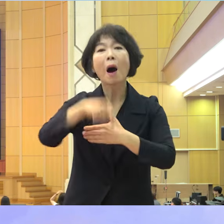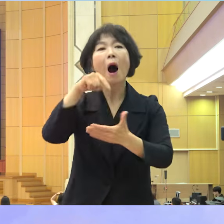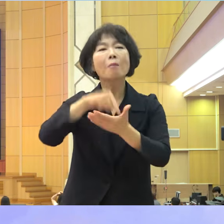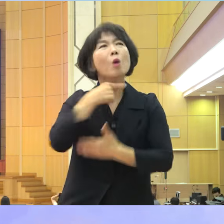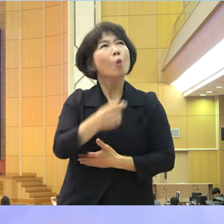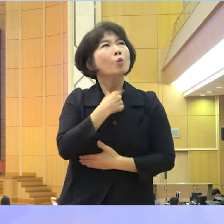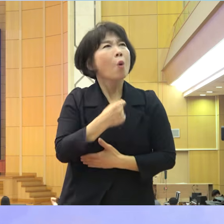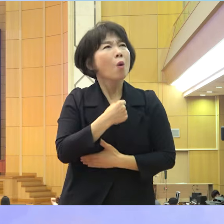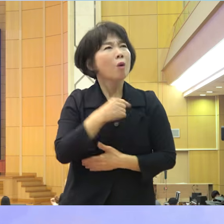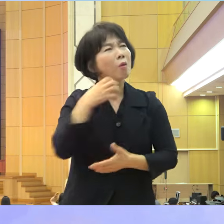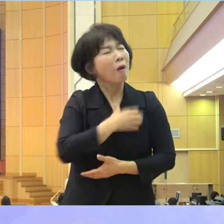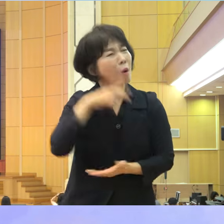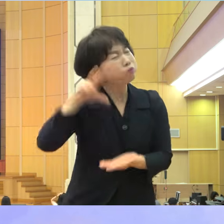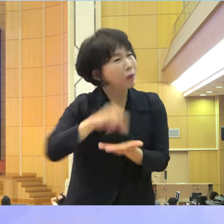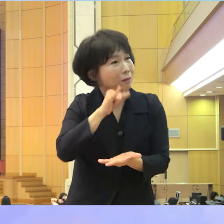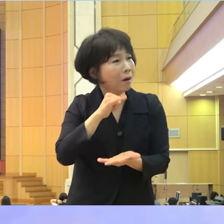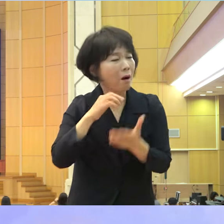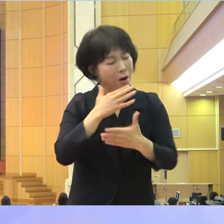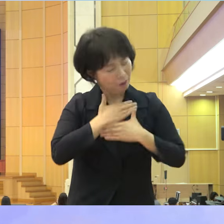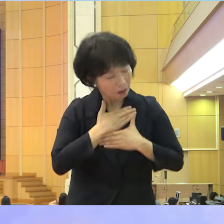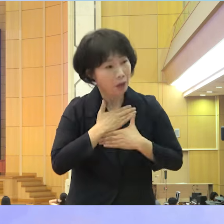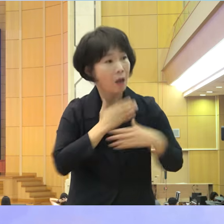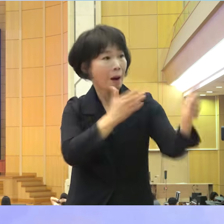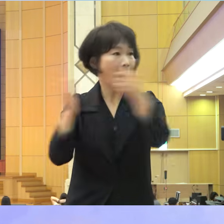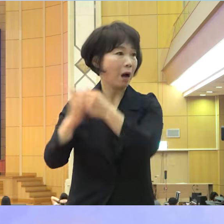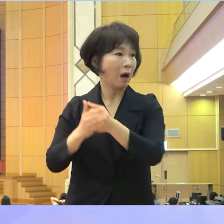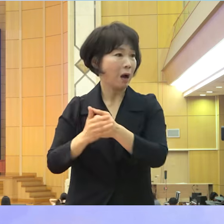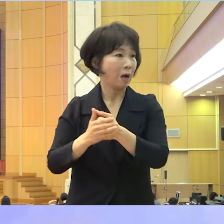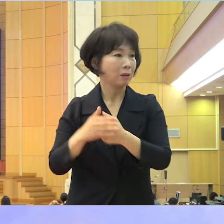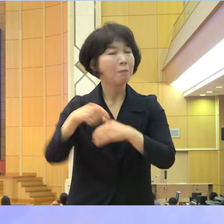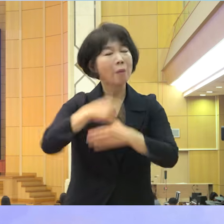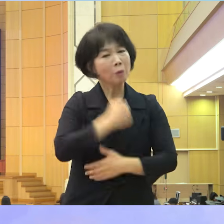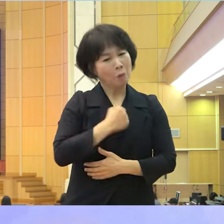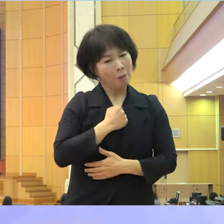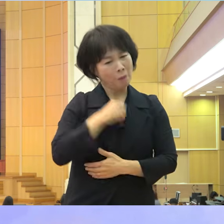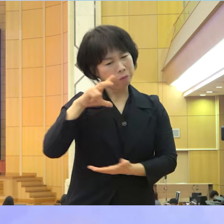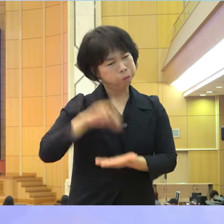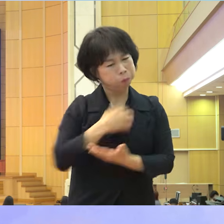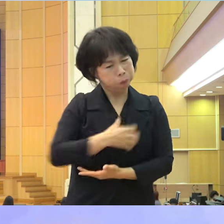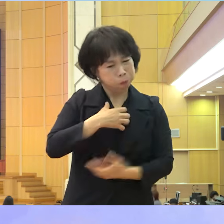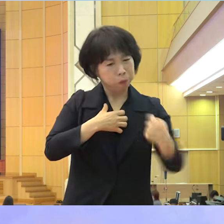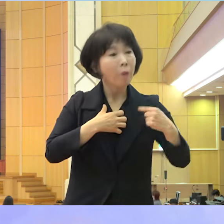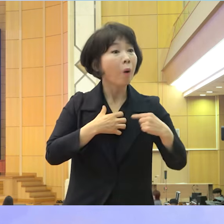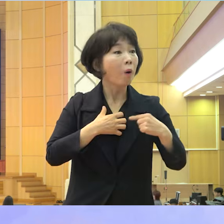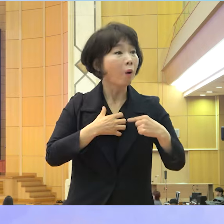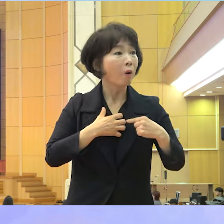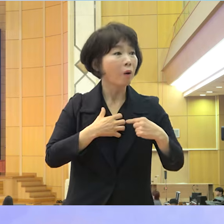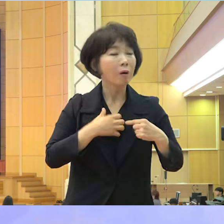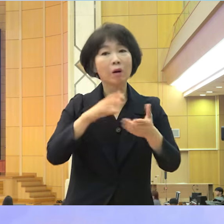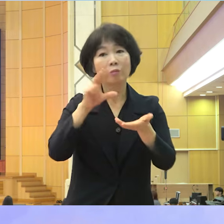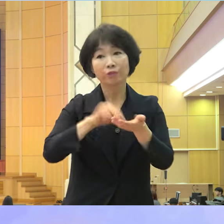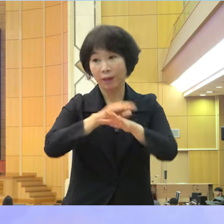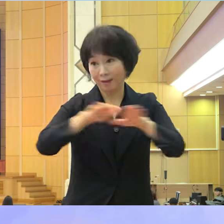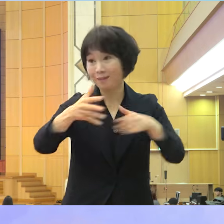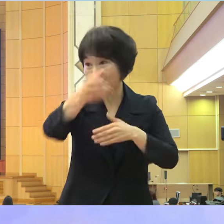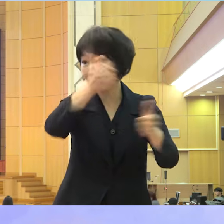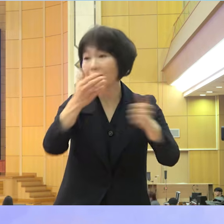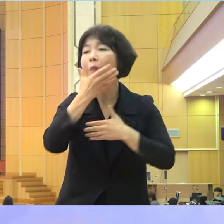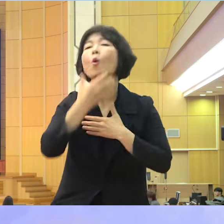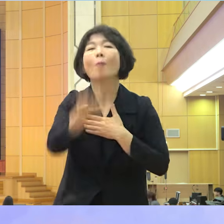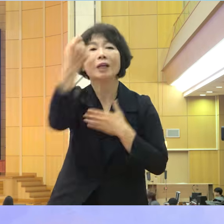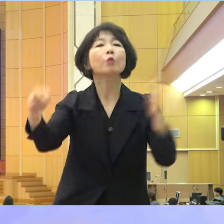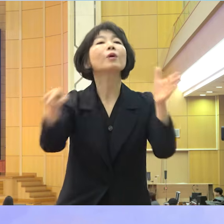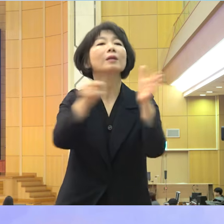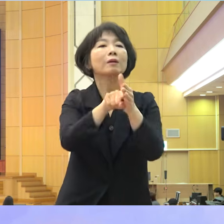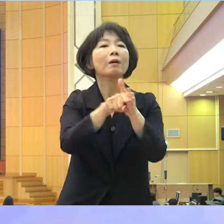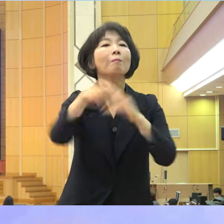소원하는 것 이루고 정말 이 땅에 산날 동안에 생전에 복이 있는 자가 되기 위해서